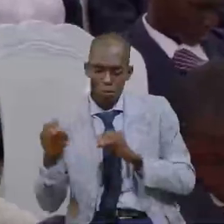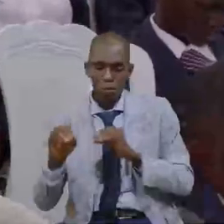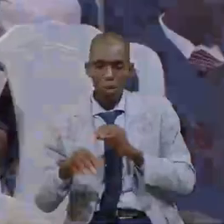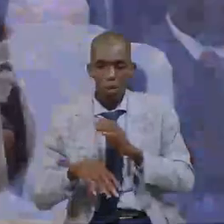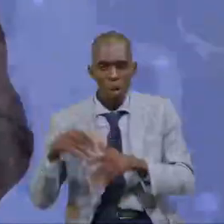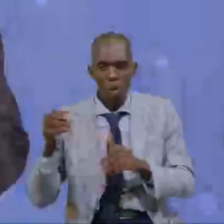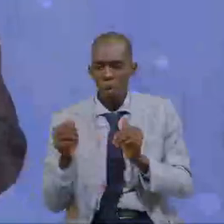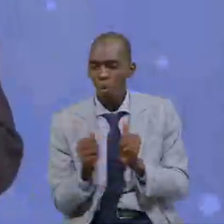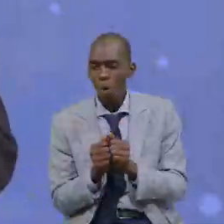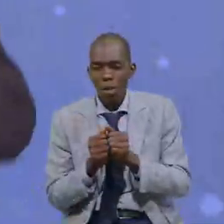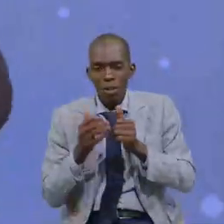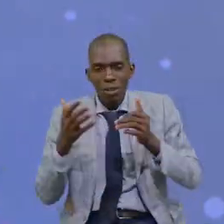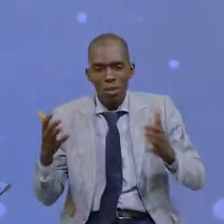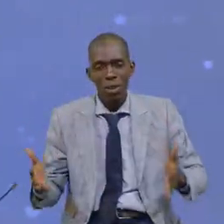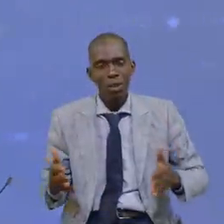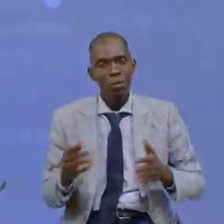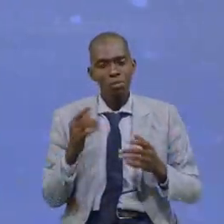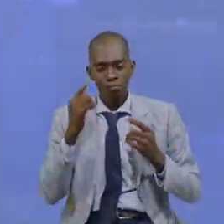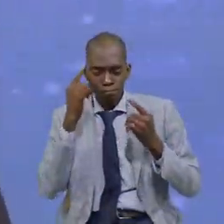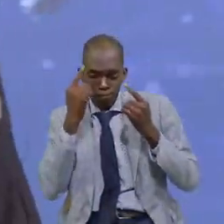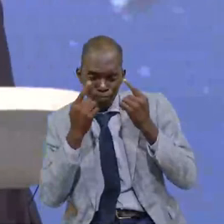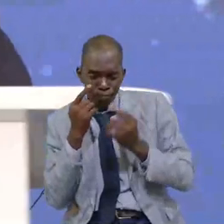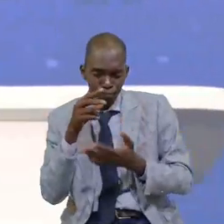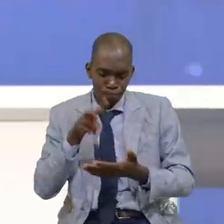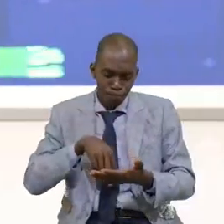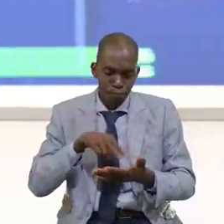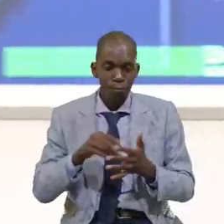sortir avec empressement, sans méditation.